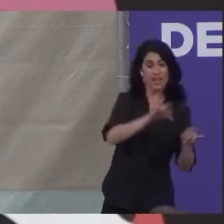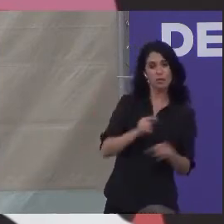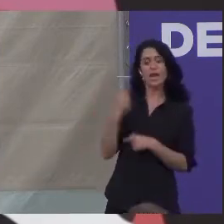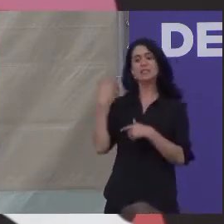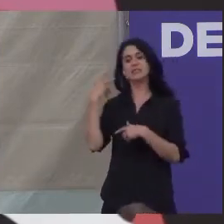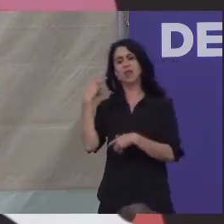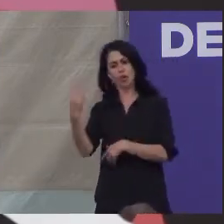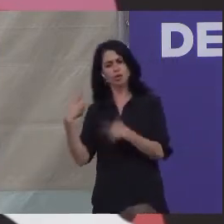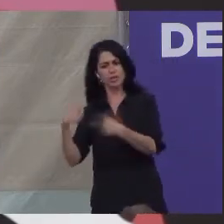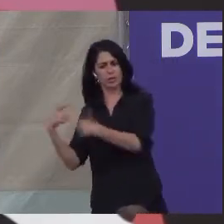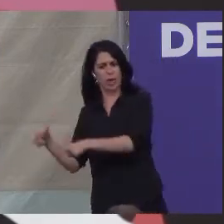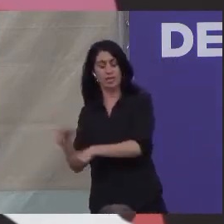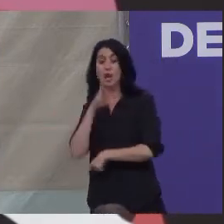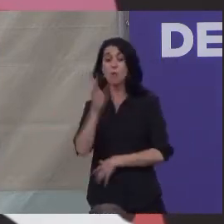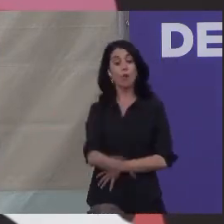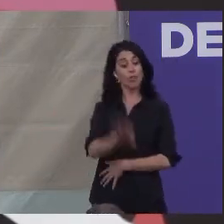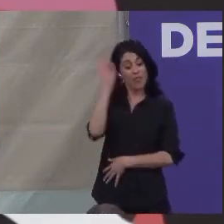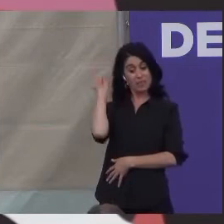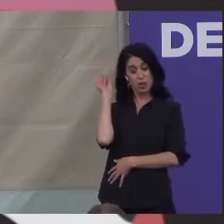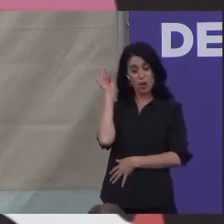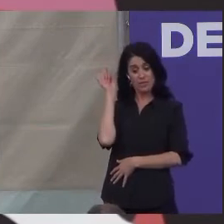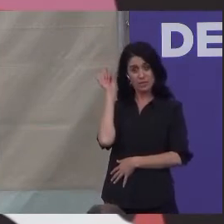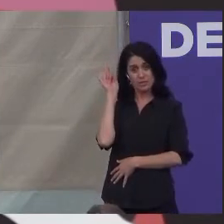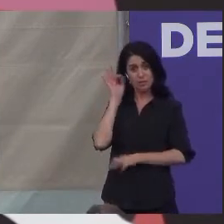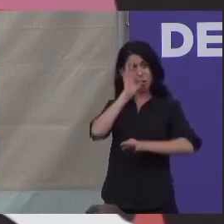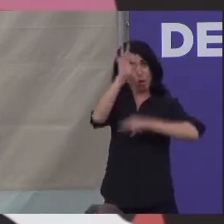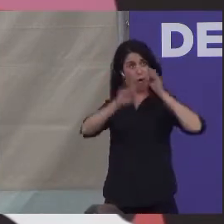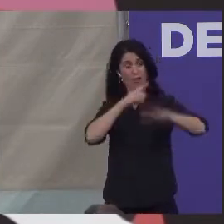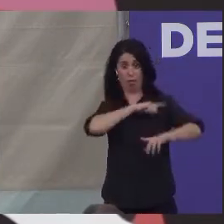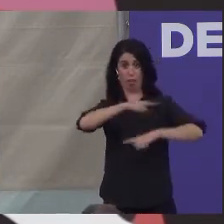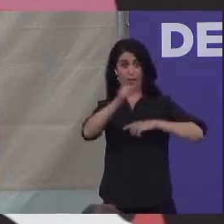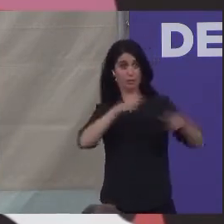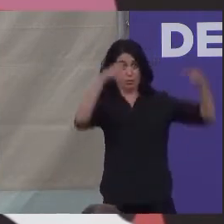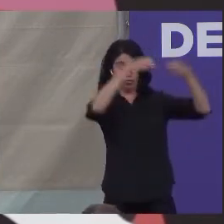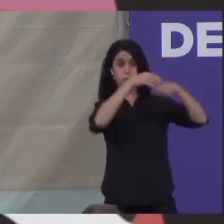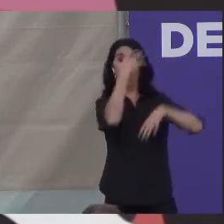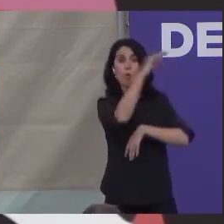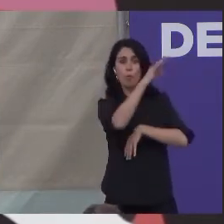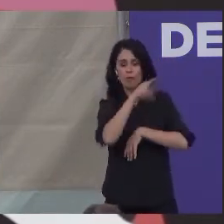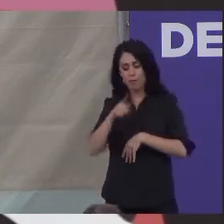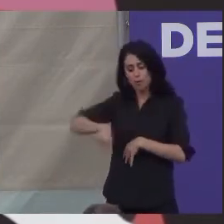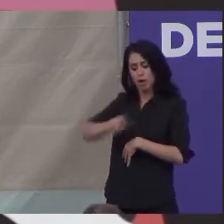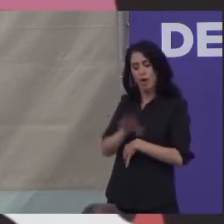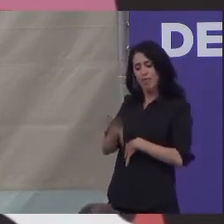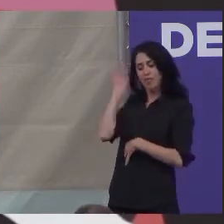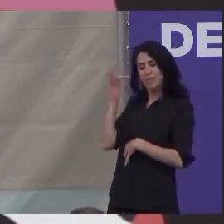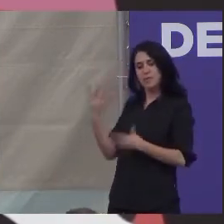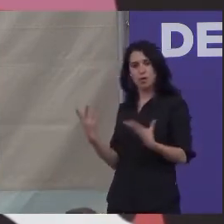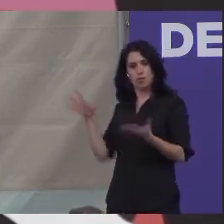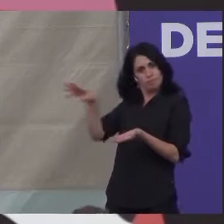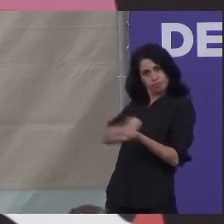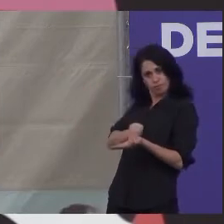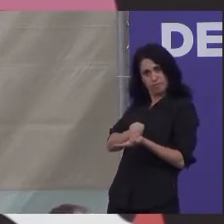enriquir i perfeccionar les decisions que es prenguen a l'òrgan directiu de Podem, duent la veu de les bases directament al Consell